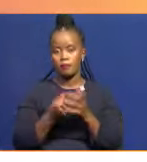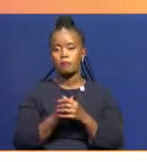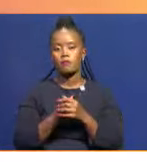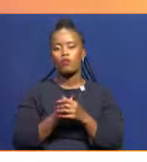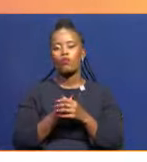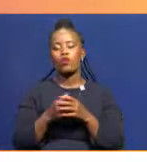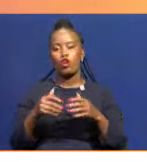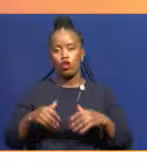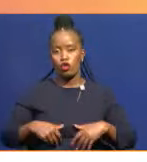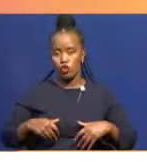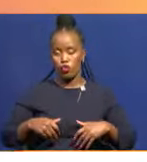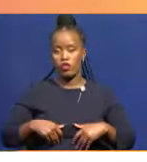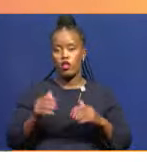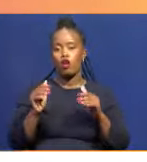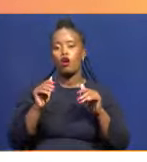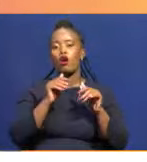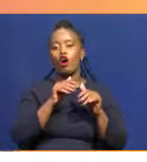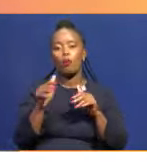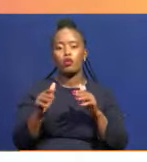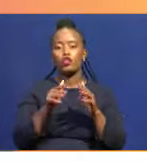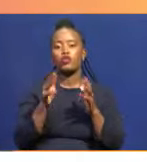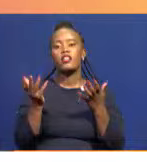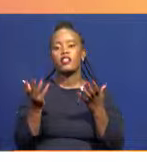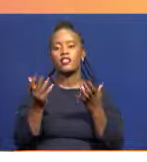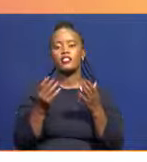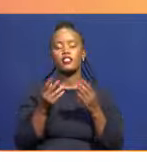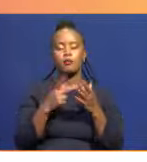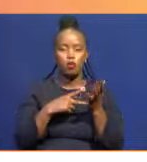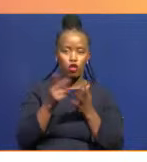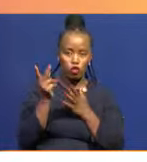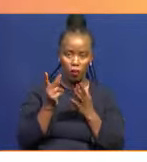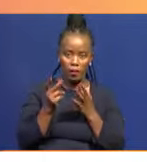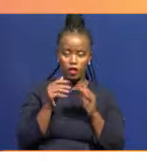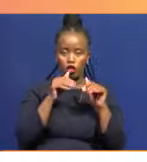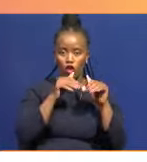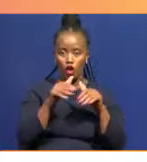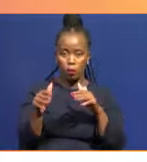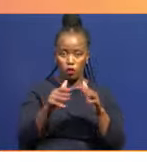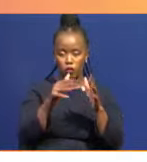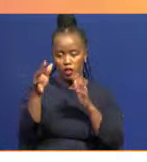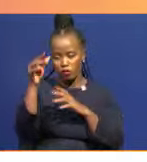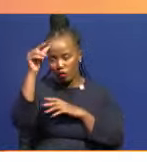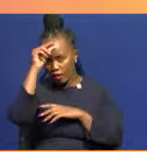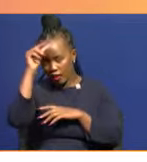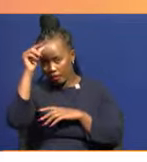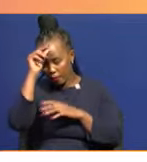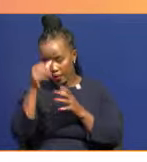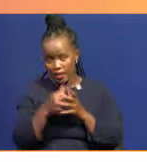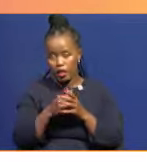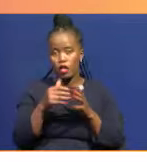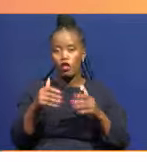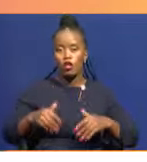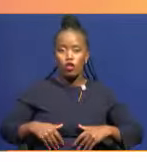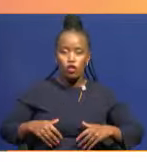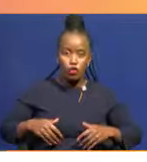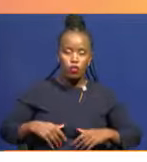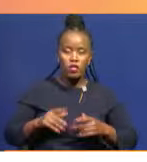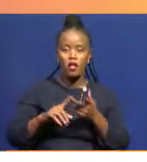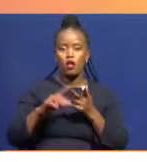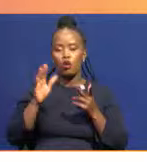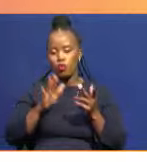nafasi za vijana katika procurement opportunities za serikali, vijana wa